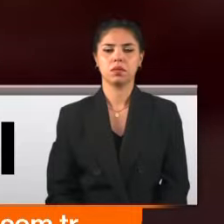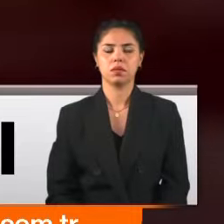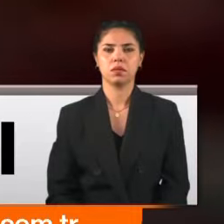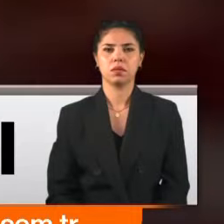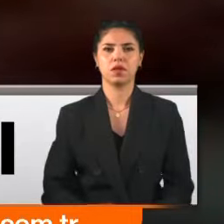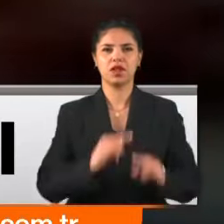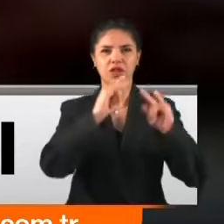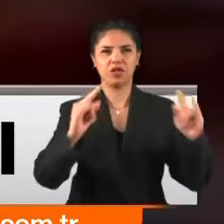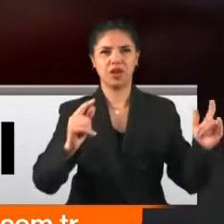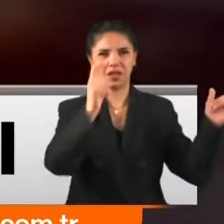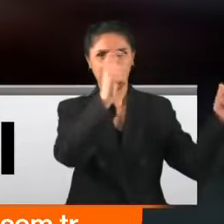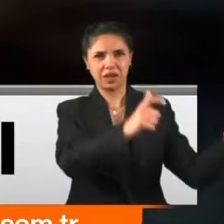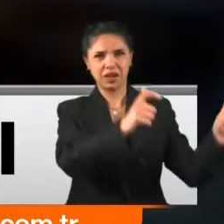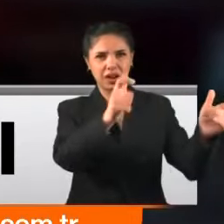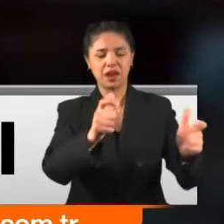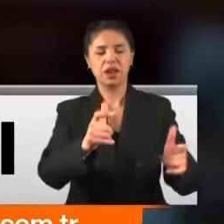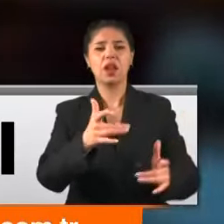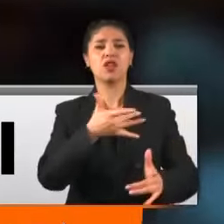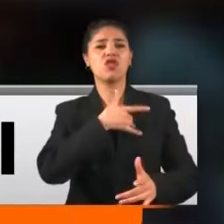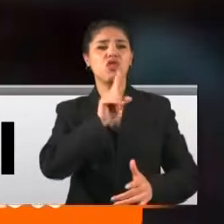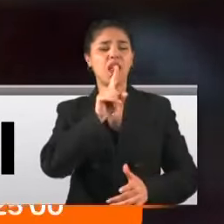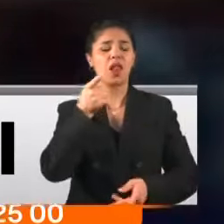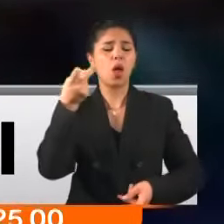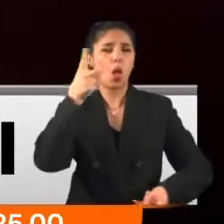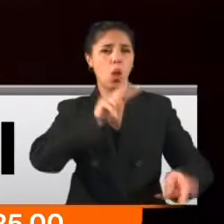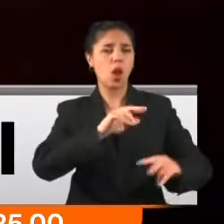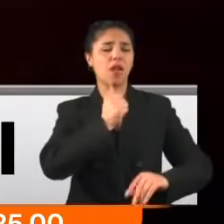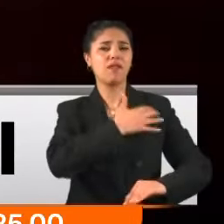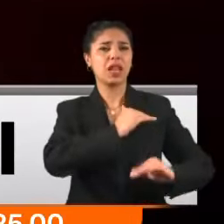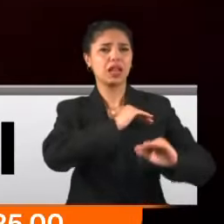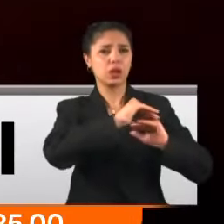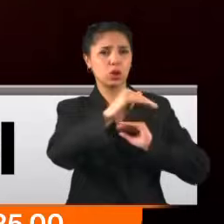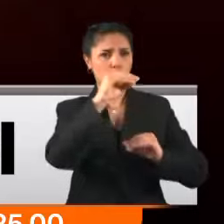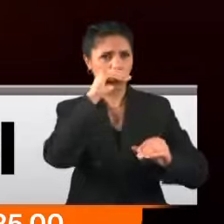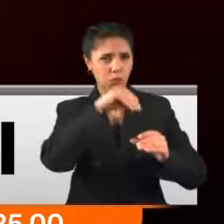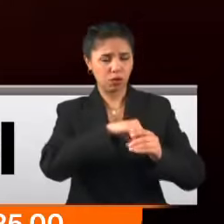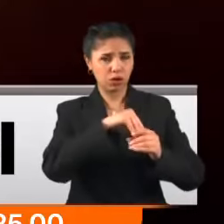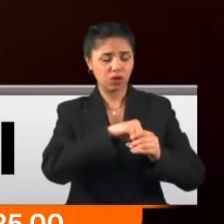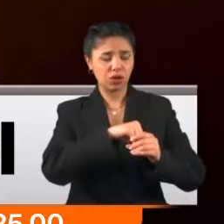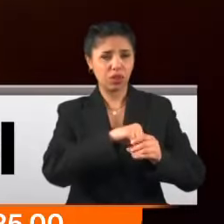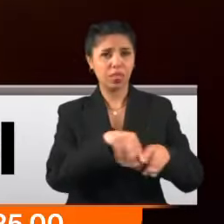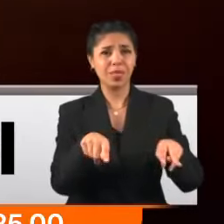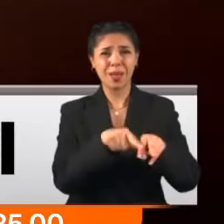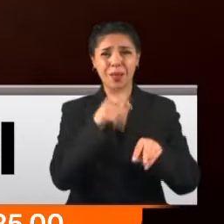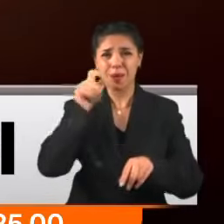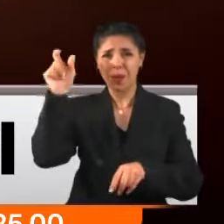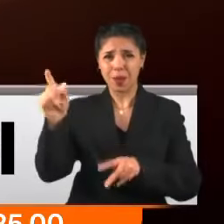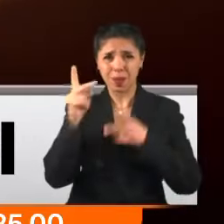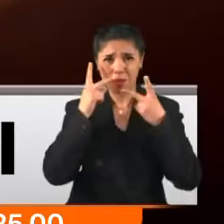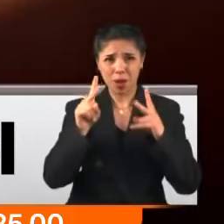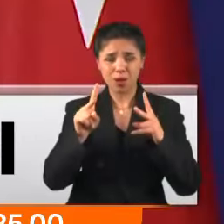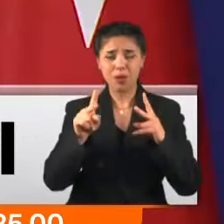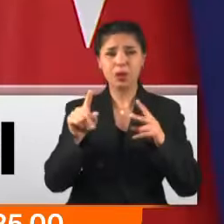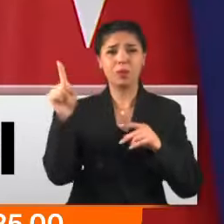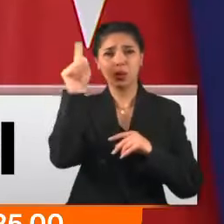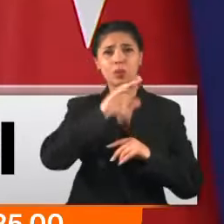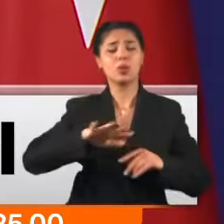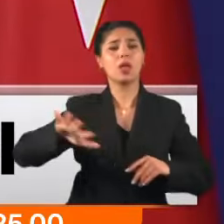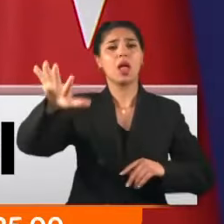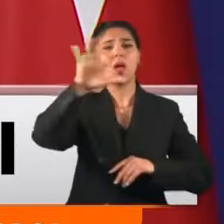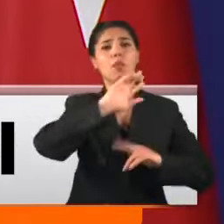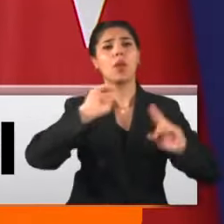Çadır kampında diri diri yanan Filistinliler için Netanyahu'nun skandal açıklaması dünyanın sabrını taşırdı. Yürüttüğü